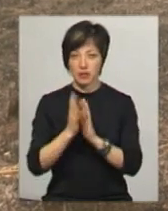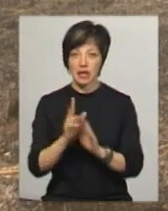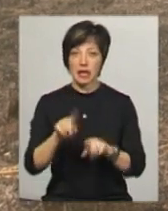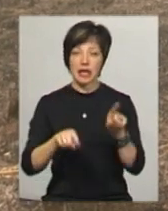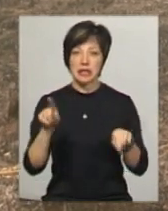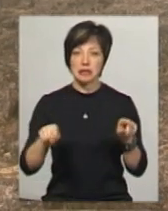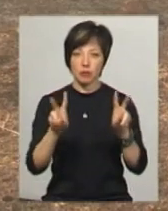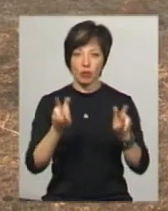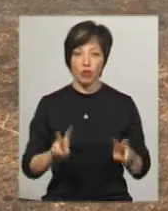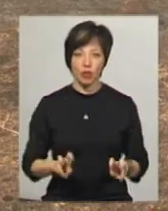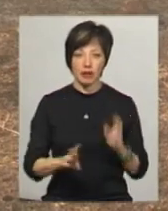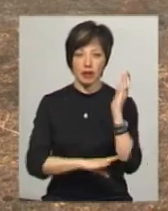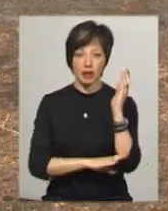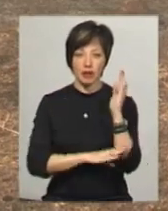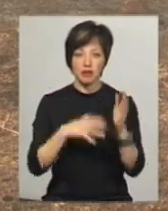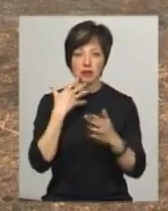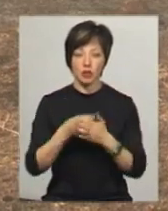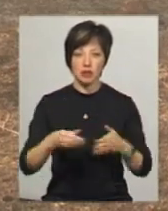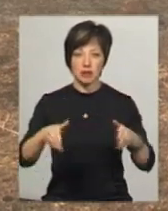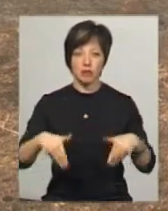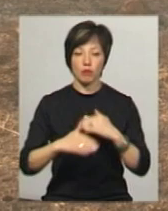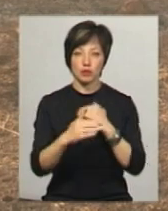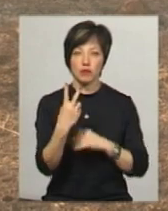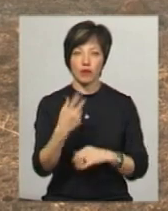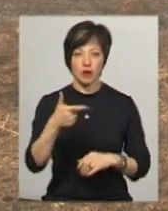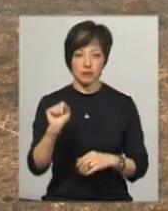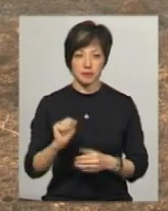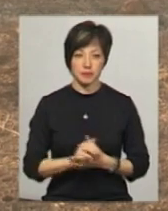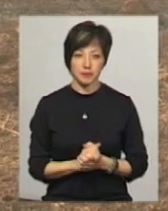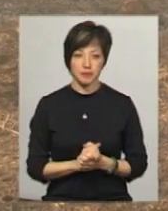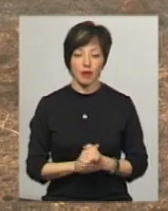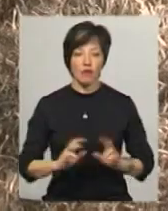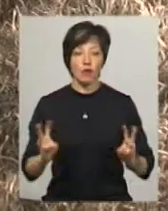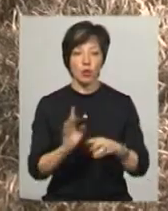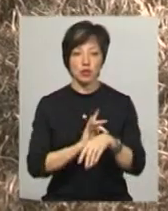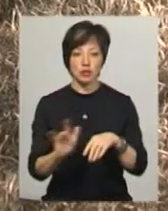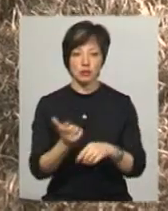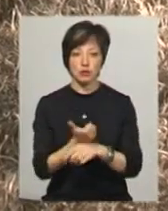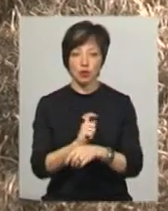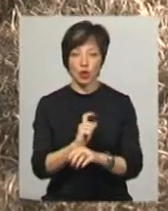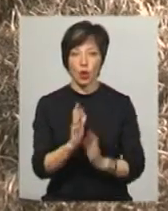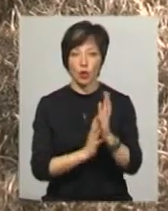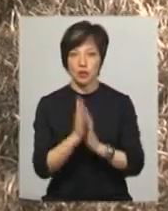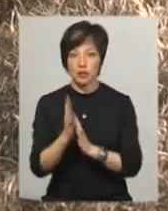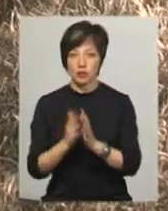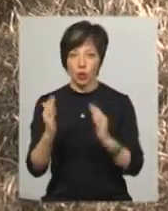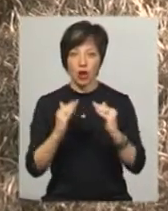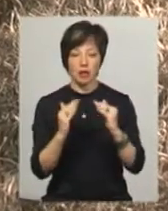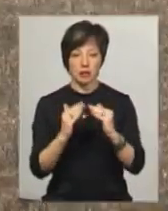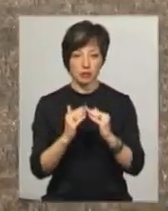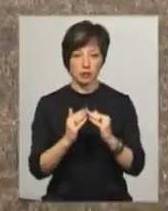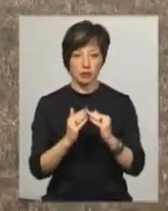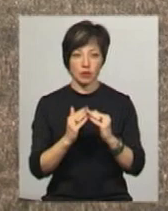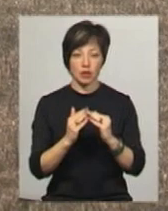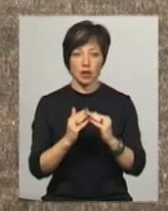породи декоративних та фруктових дерев на своїй ділянці площею 2 гектари Сергій Нагорний. Вогонь знищив більшість рослин та його прихисток – хатину з